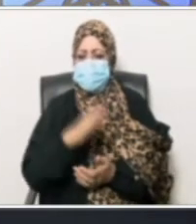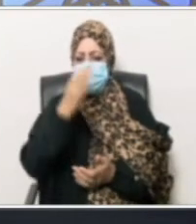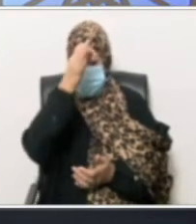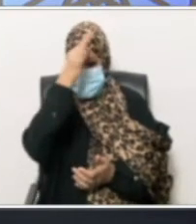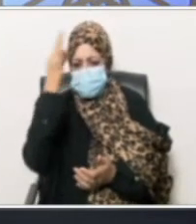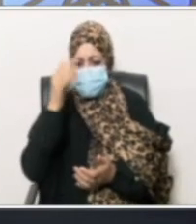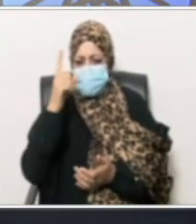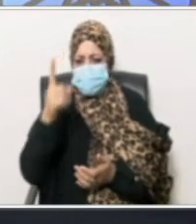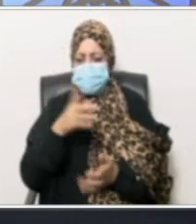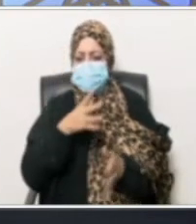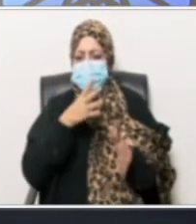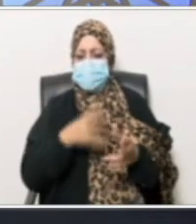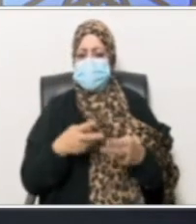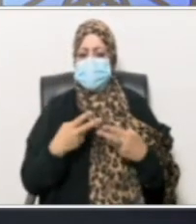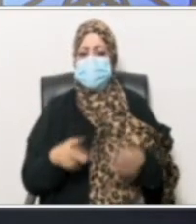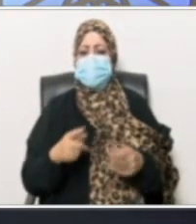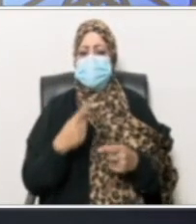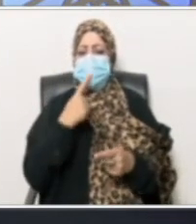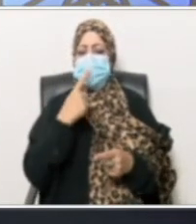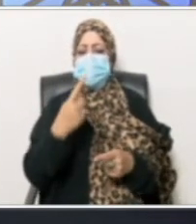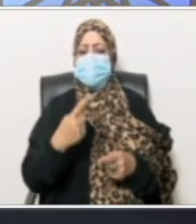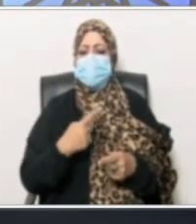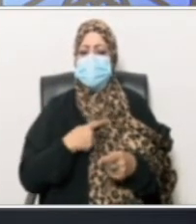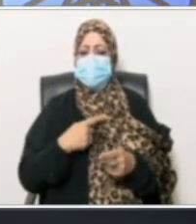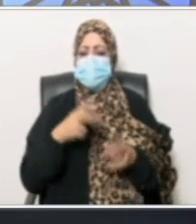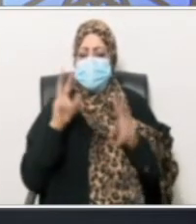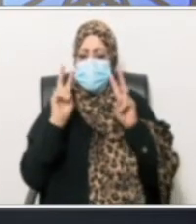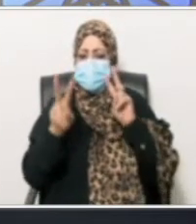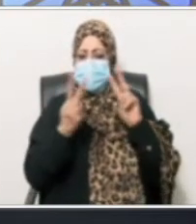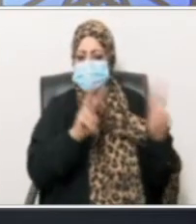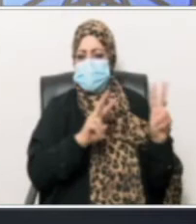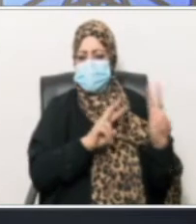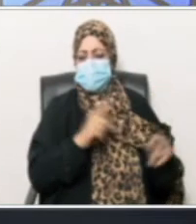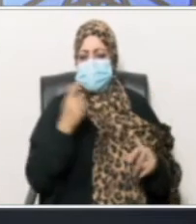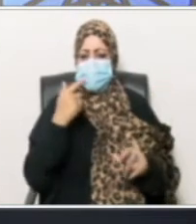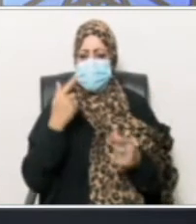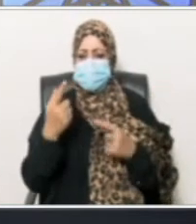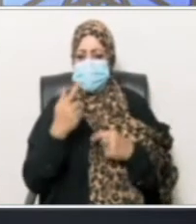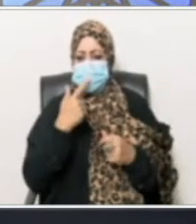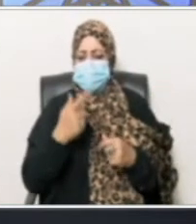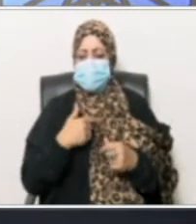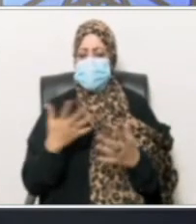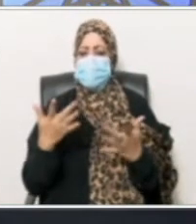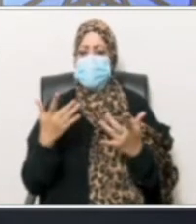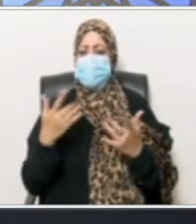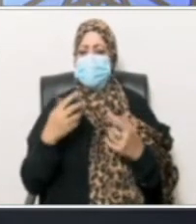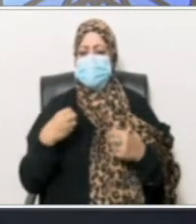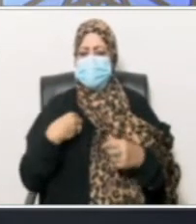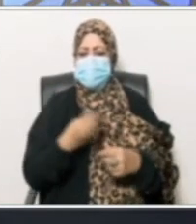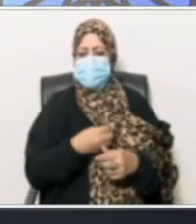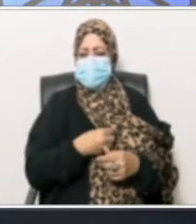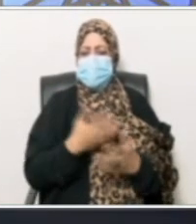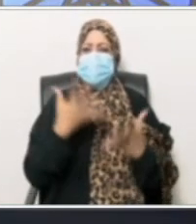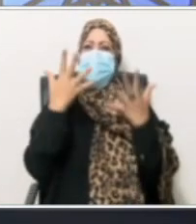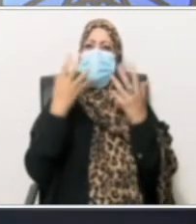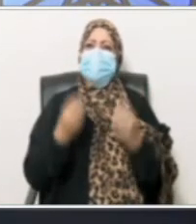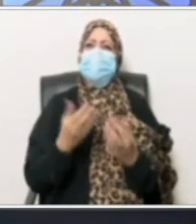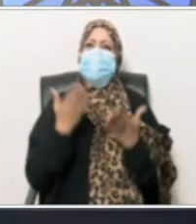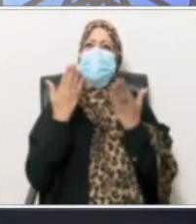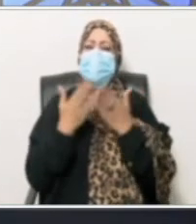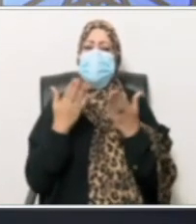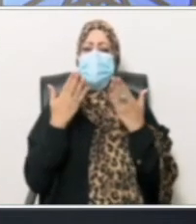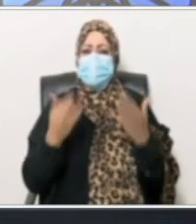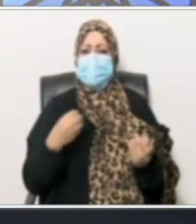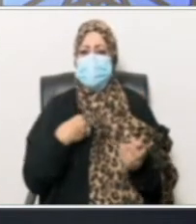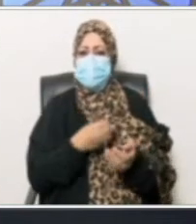المشاهدين المتابعين عندي اختي تدعو لها بالشفاء، نسال الله رب العرش العظيم يحفظكم ويحفظ كل حر تايب احنا دينا ورياضنا، فما تنساش من دعائك الطيب شيخ عبد